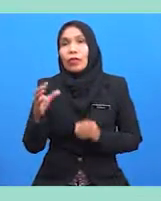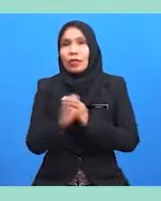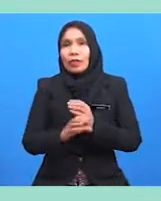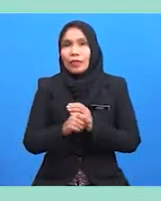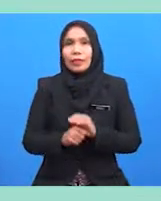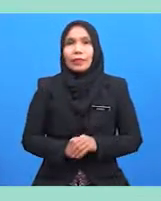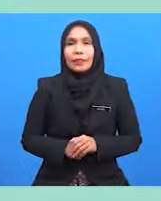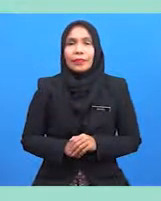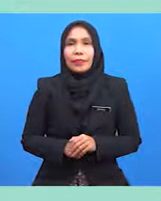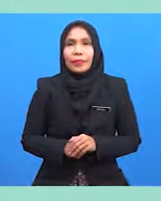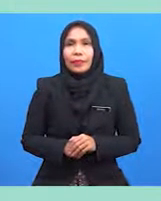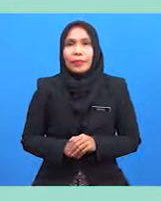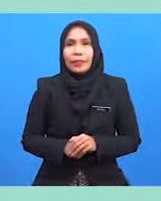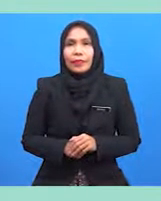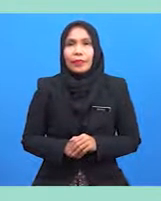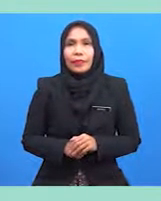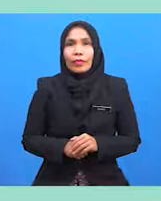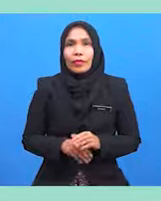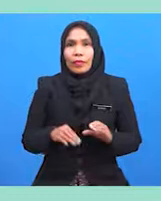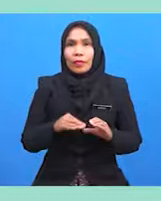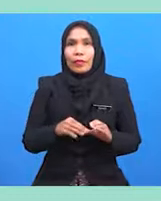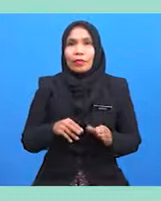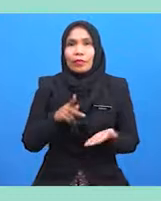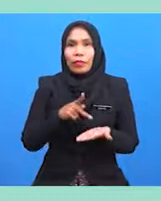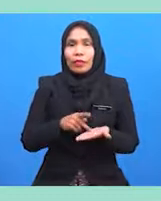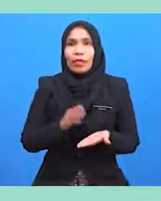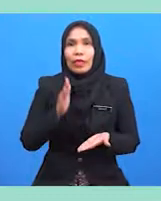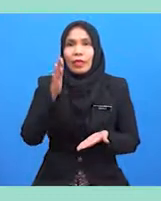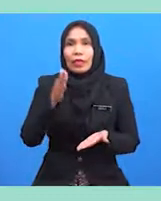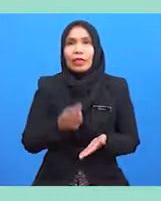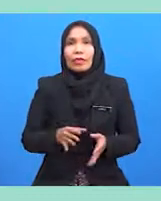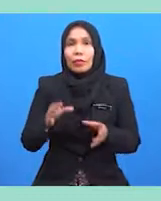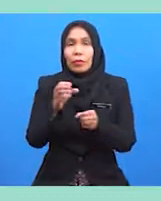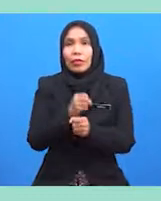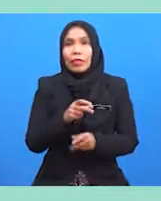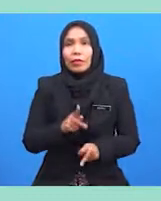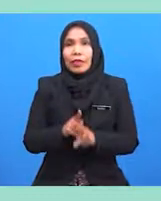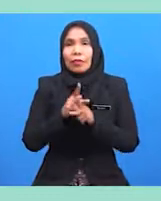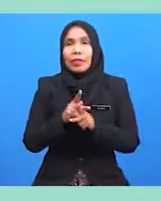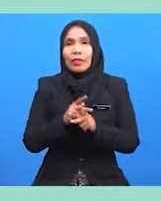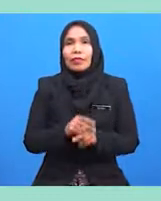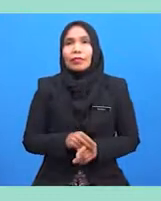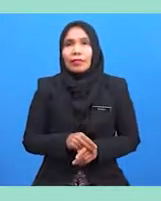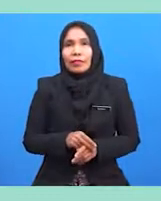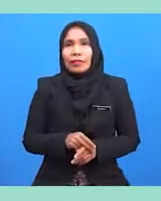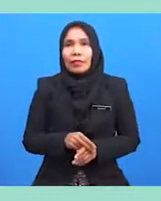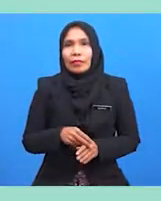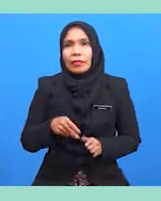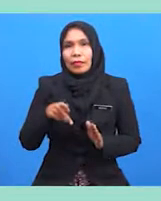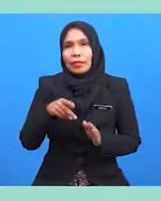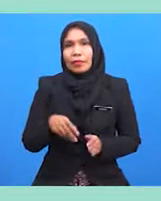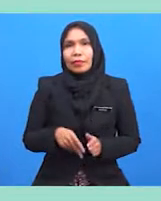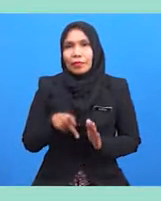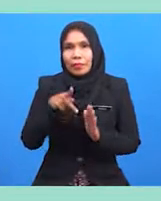surat jaminan kerajaan kepada institusi kewangan atau memperoleh pinjaman di